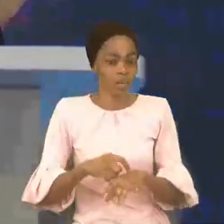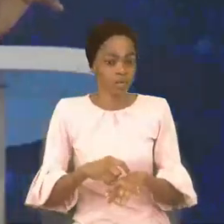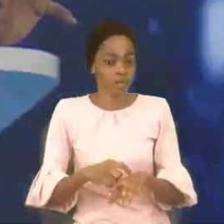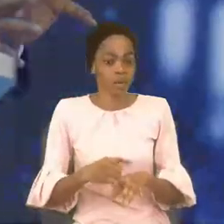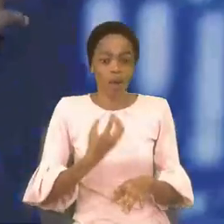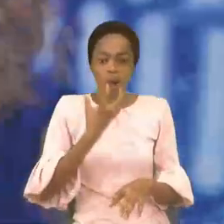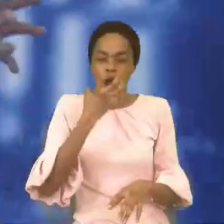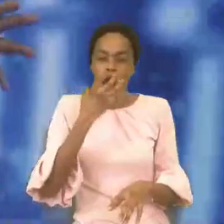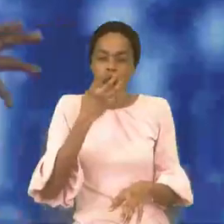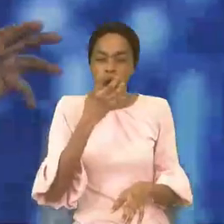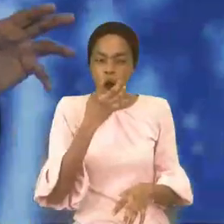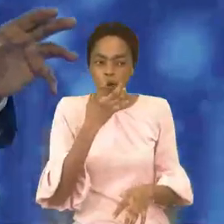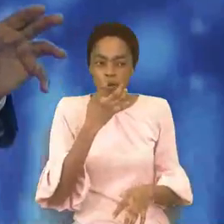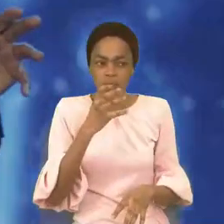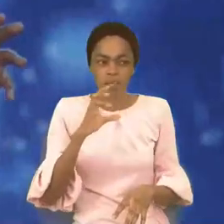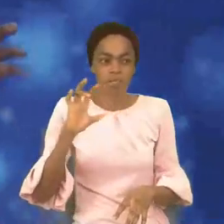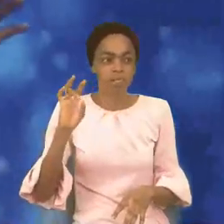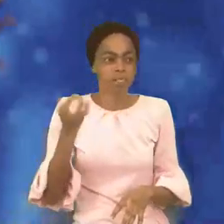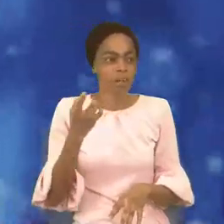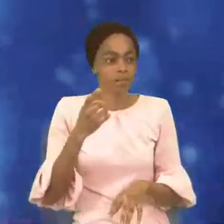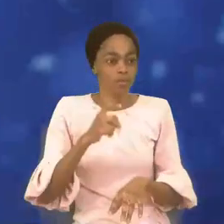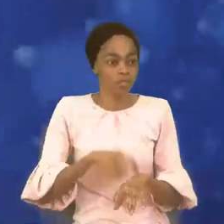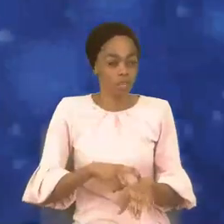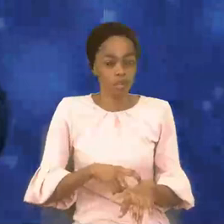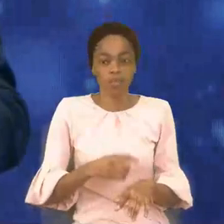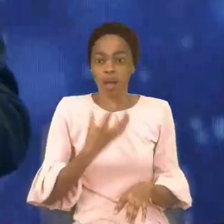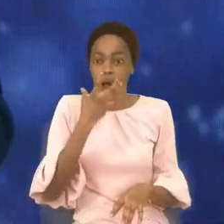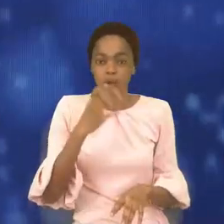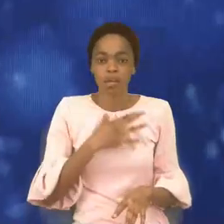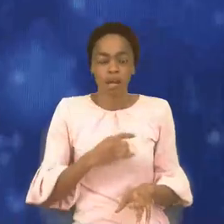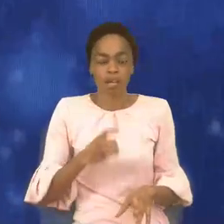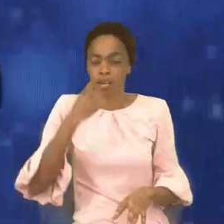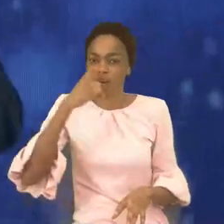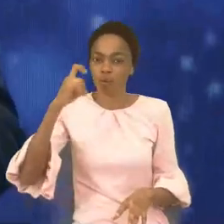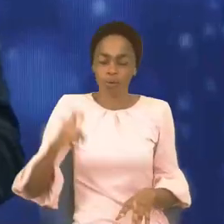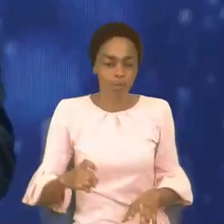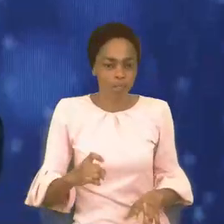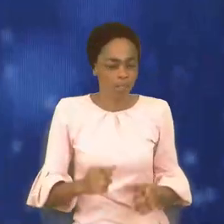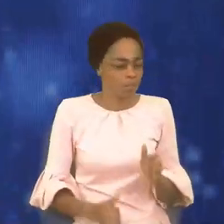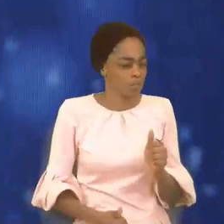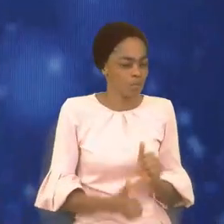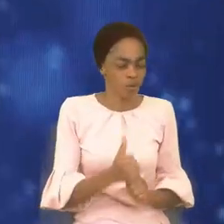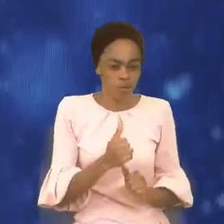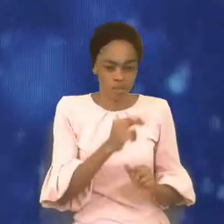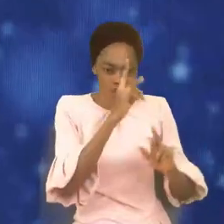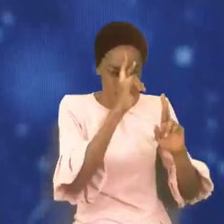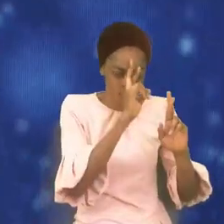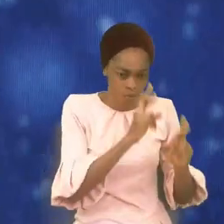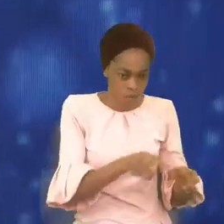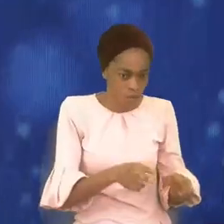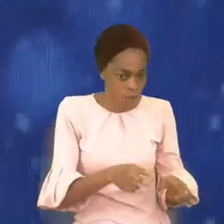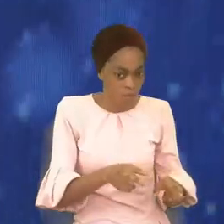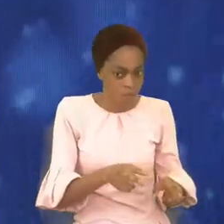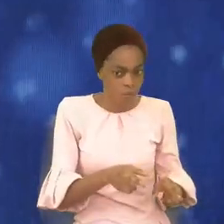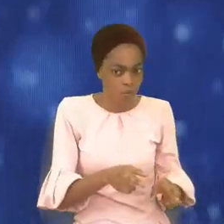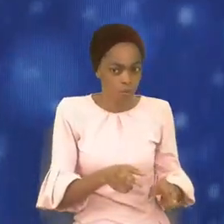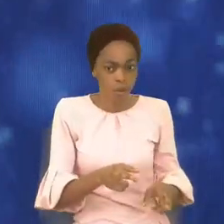Alors il a commandé aux hommes plus respectueux,